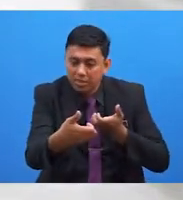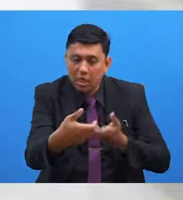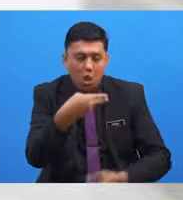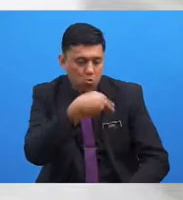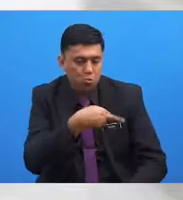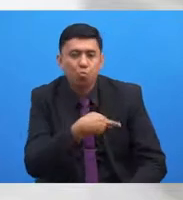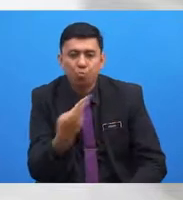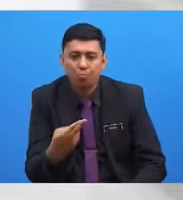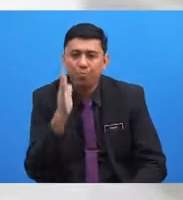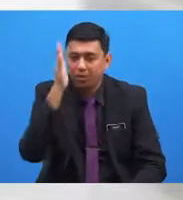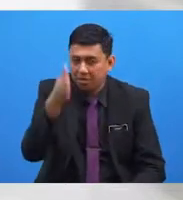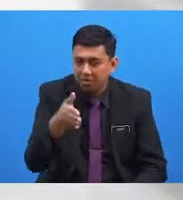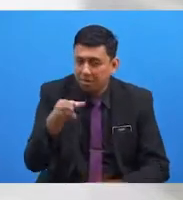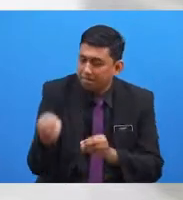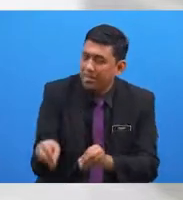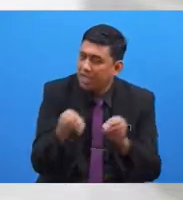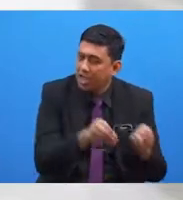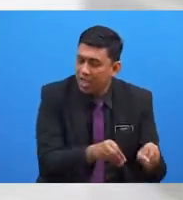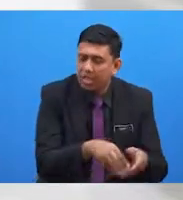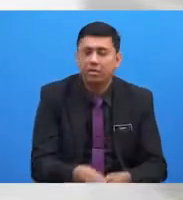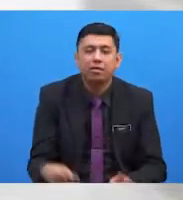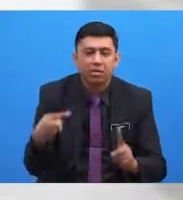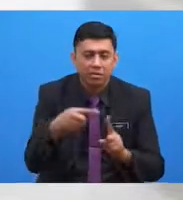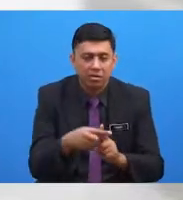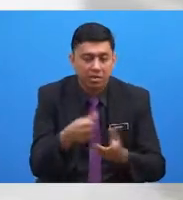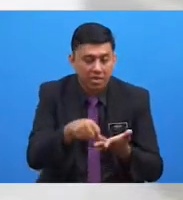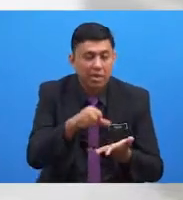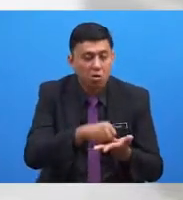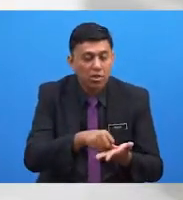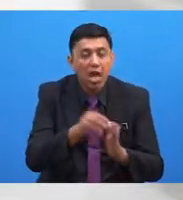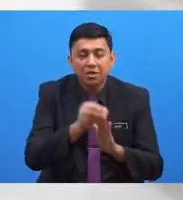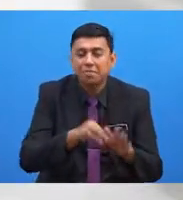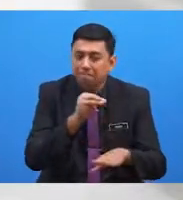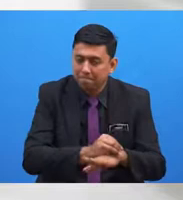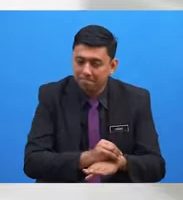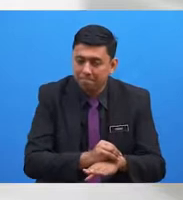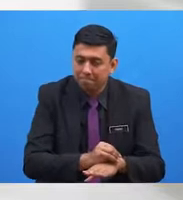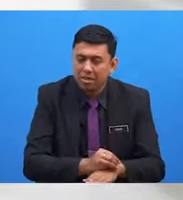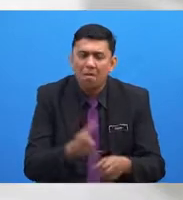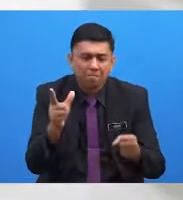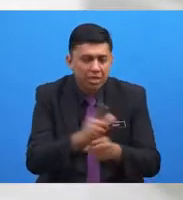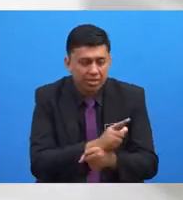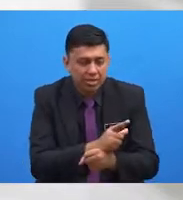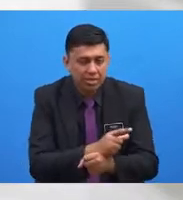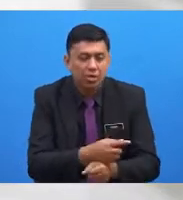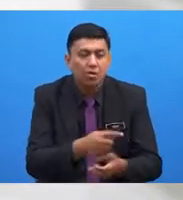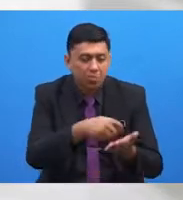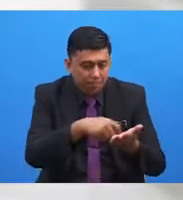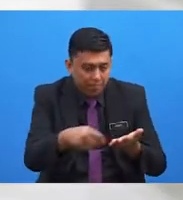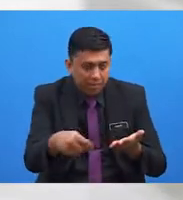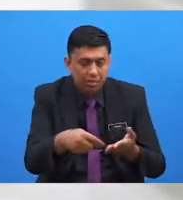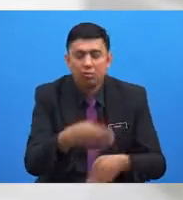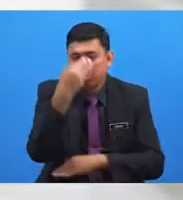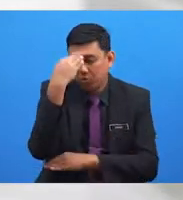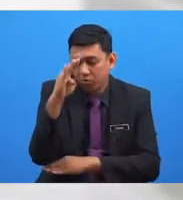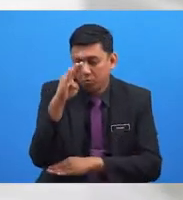rugi ini akan dipindahkan ke akaun semasa dan sebagai pelengkap catatan beku